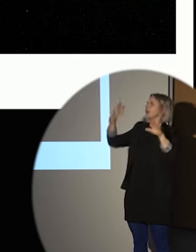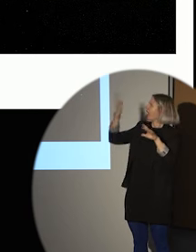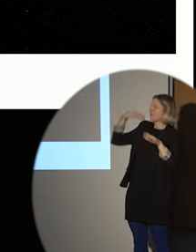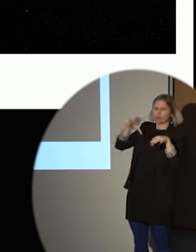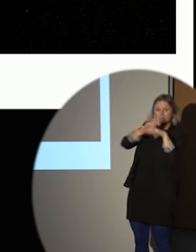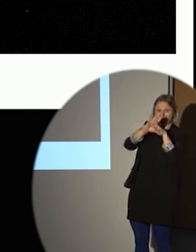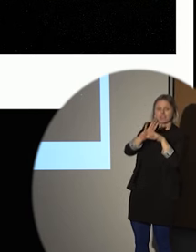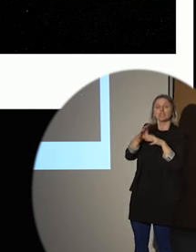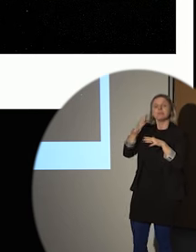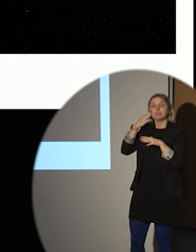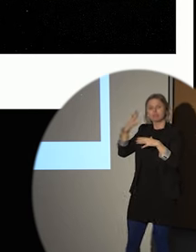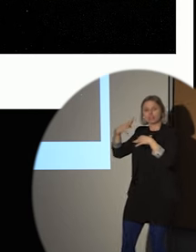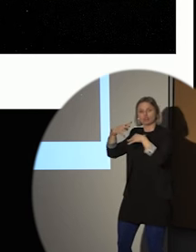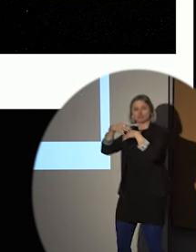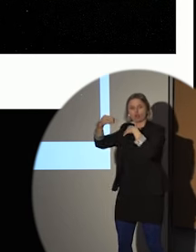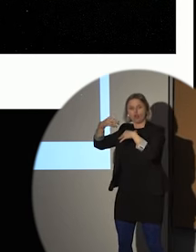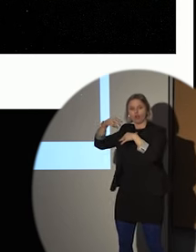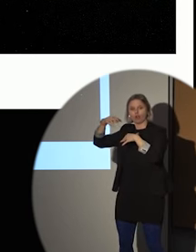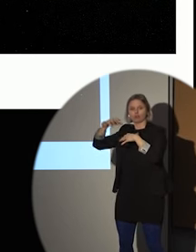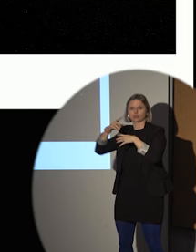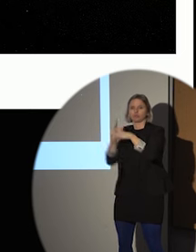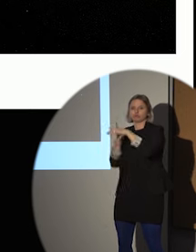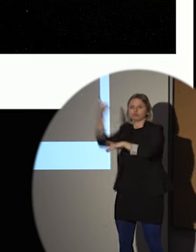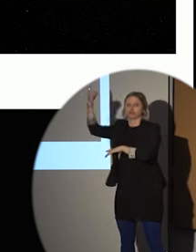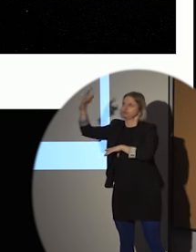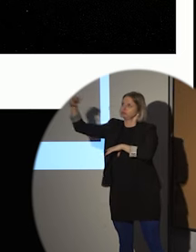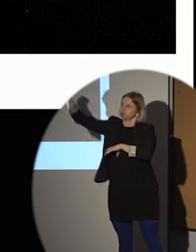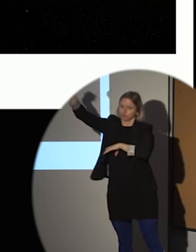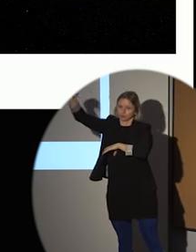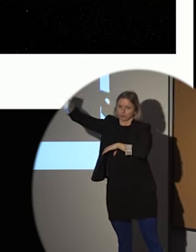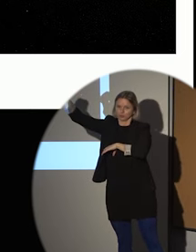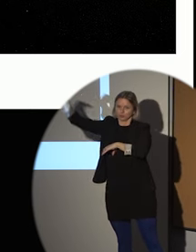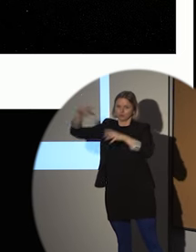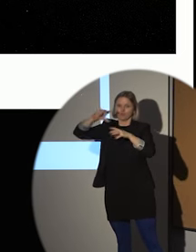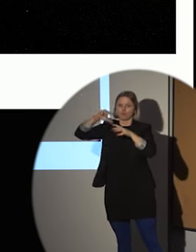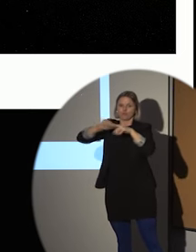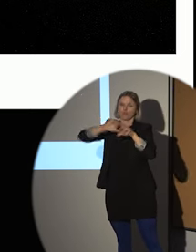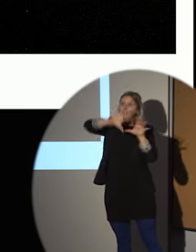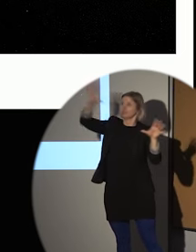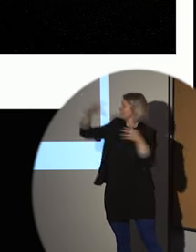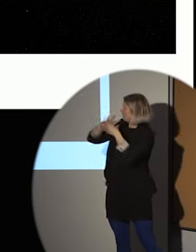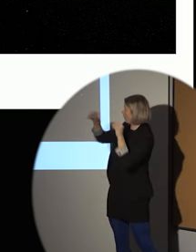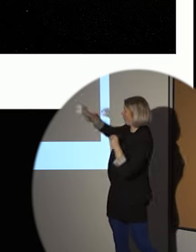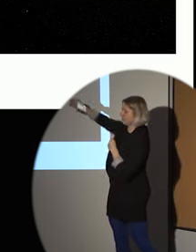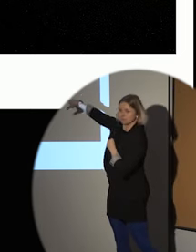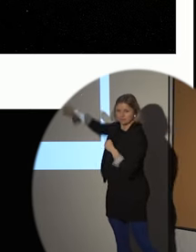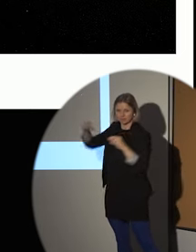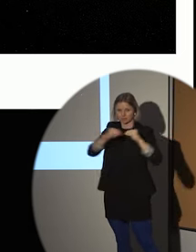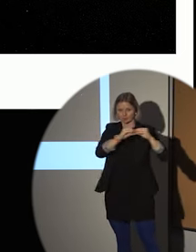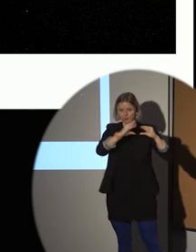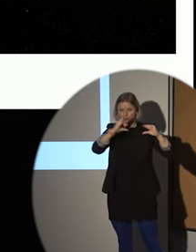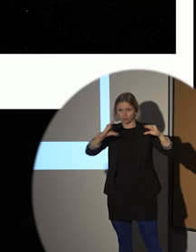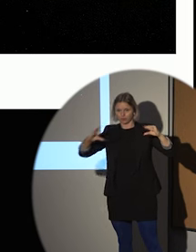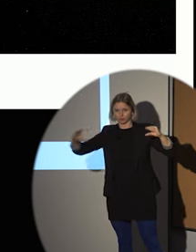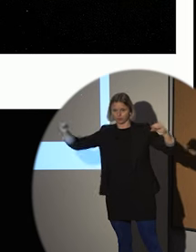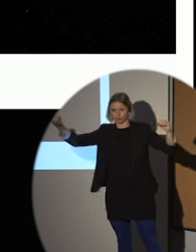les deux nuages de Magellan et vous retrouvez la galaxie Andromède. Alors, quand on observe cet objet, notre galaxie, là où